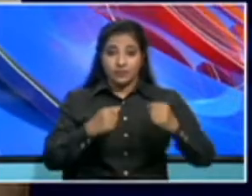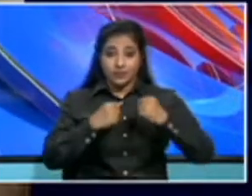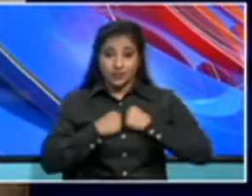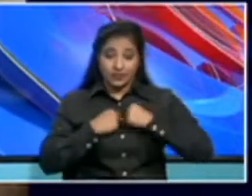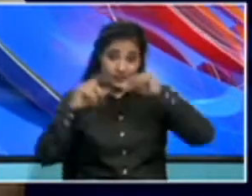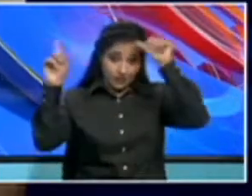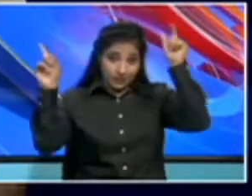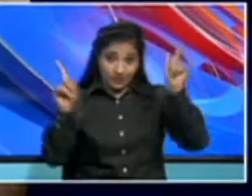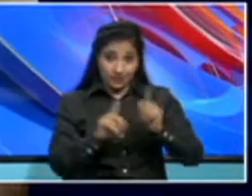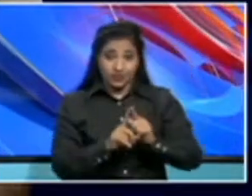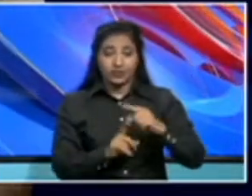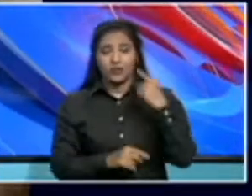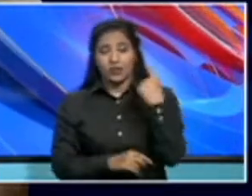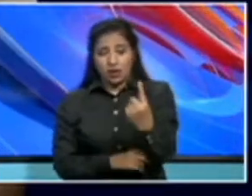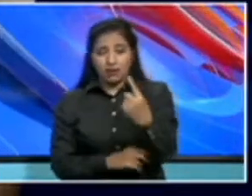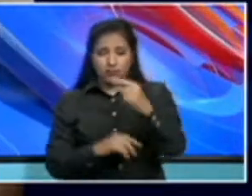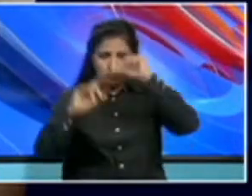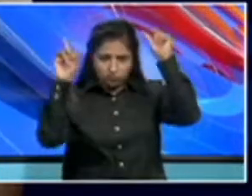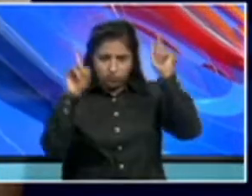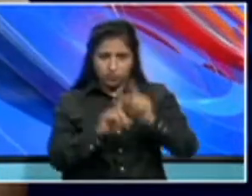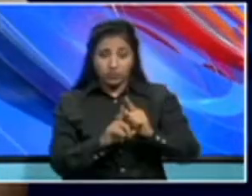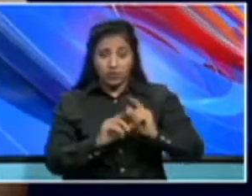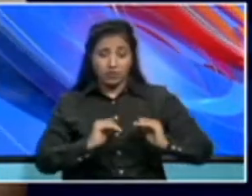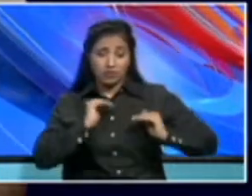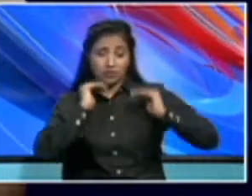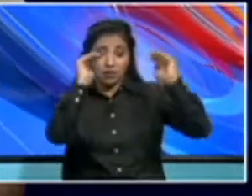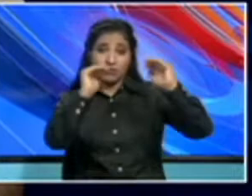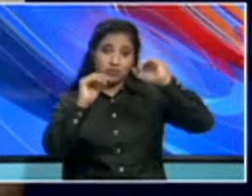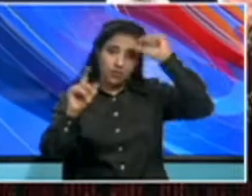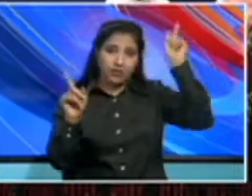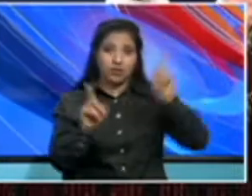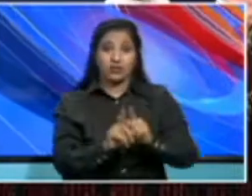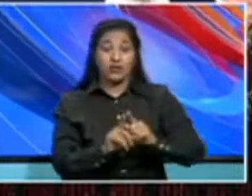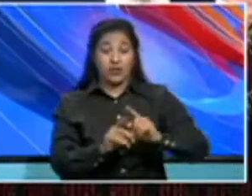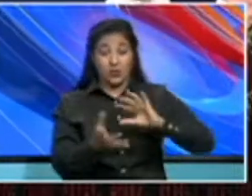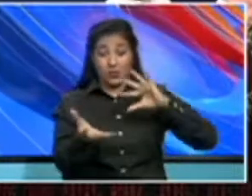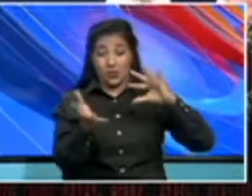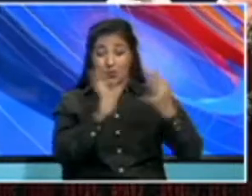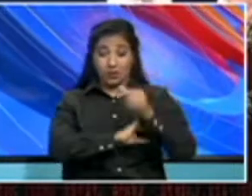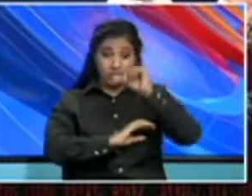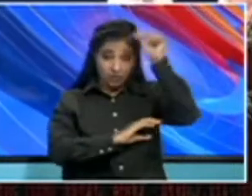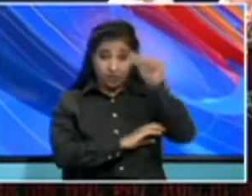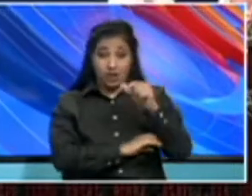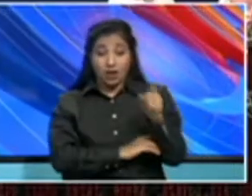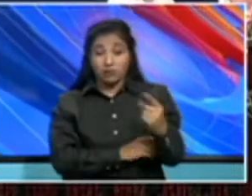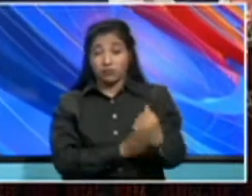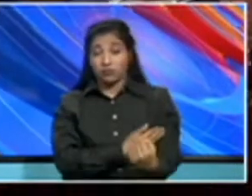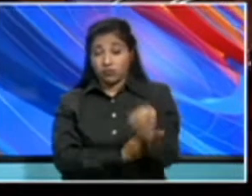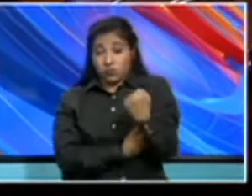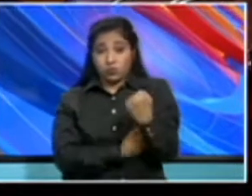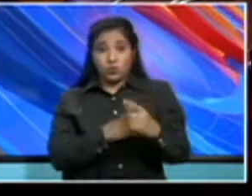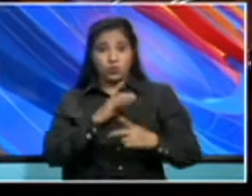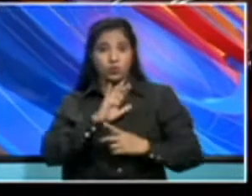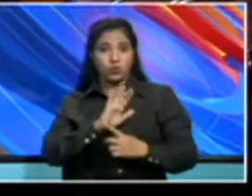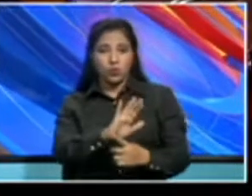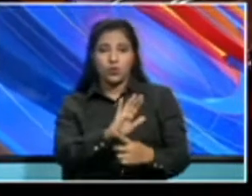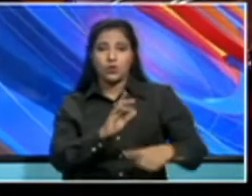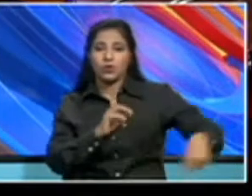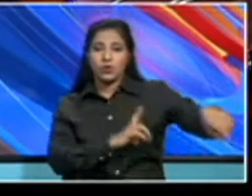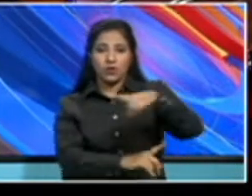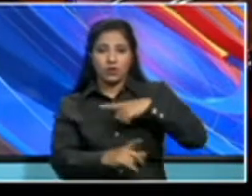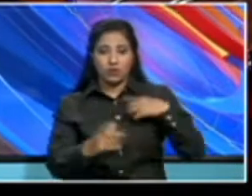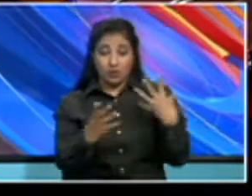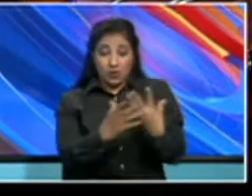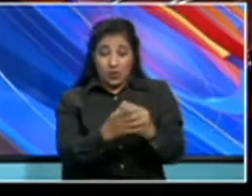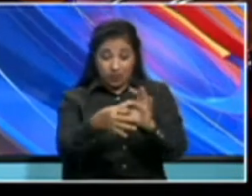हमारा भारत एक भारत श्रेष्ठ भारत है। पूरे विश्व में भारत एक नई शक्ति बनकर उभर रहा है। हमारी